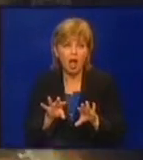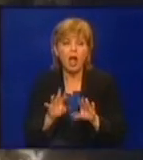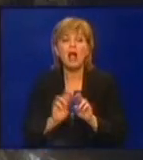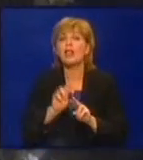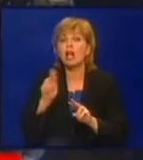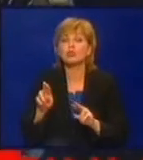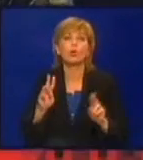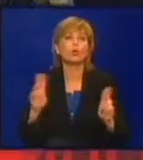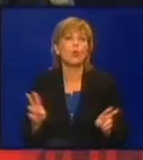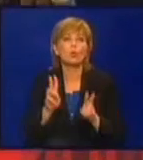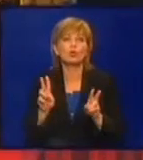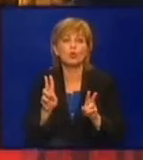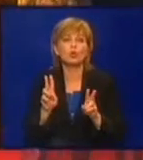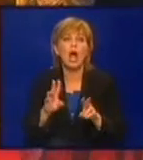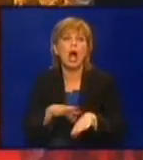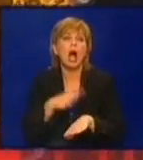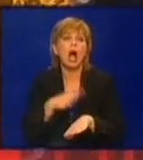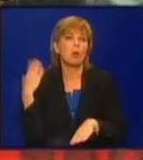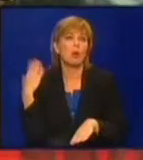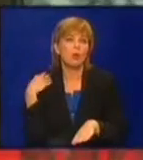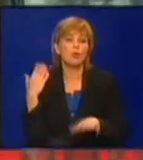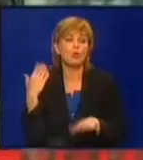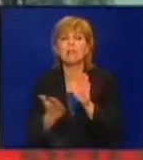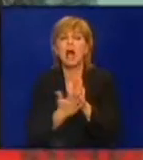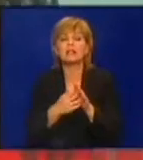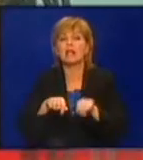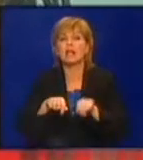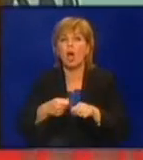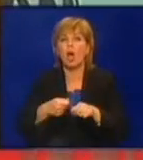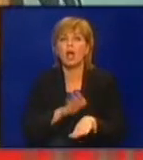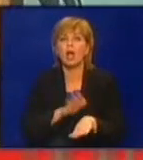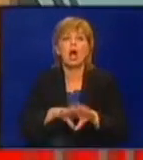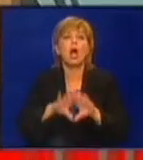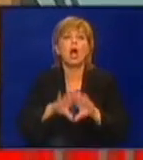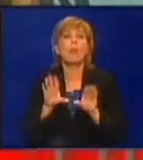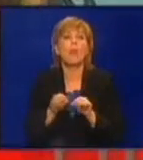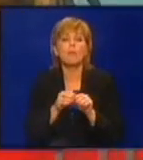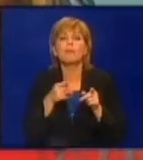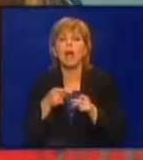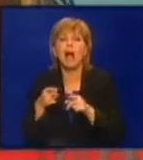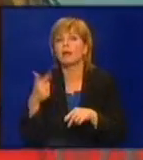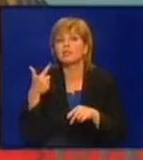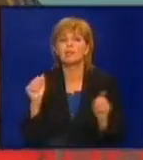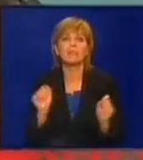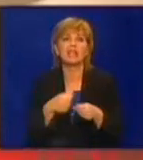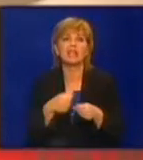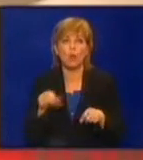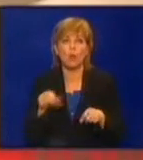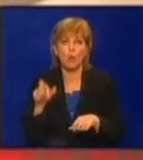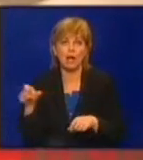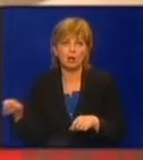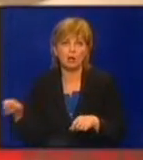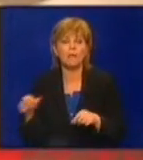Lecot pāri ugunskuram, apdedzinātas muguras, pēdas un lausta kāja. Kopumā uguns skaitējusi 7 līgotājiem. Nav